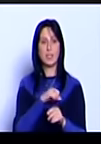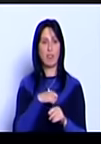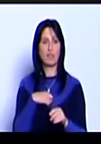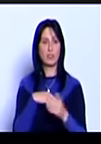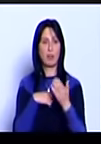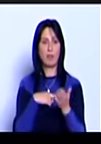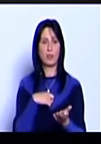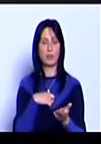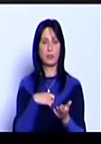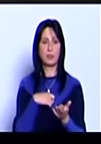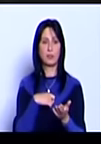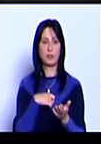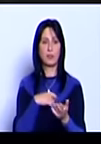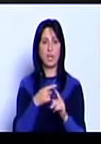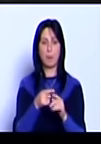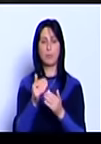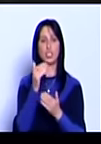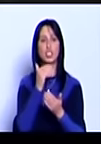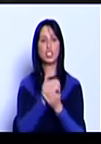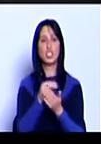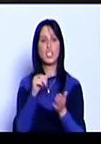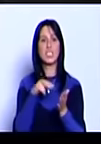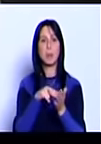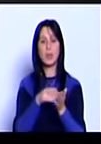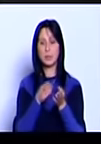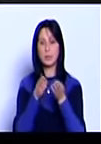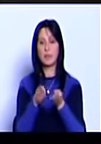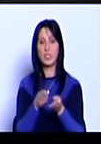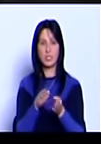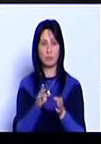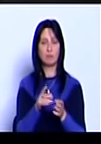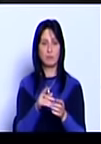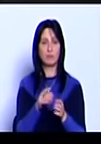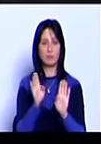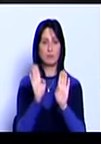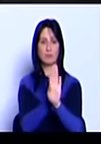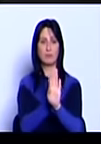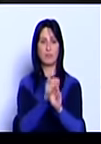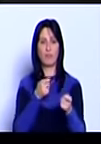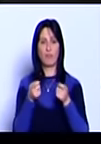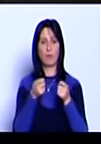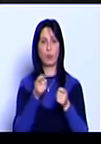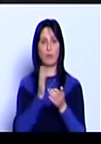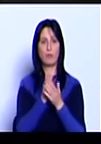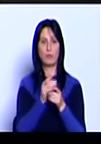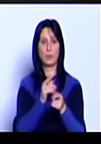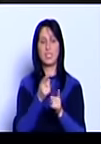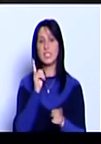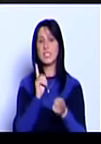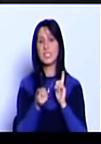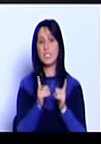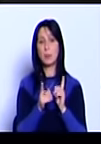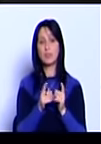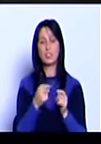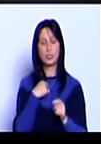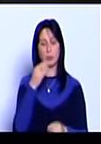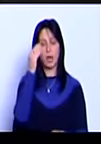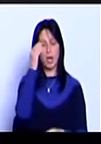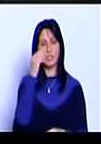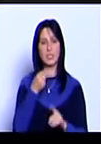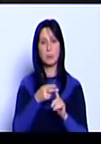თავისთავად აი იმ შედეგ შეფასებამდე მიდის, რომ არაფორმალურ მართლობასთან ხო არ აგვაქვს საქმე, მაგრამ სინამდვილეში ჩემი აზრით